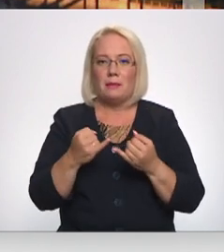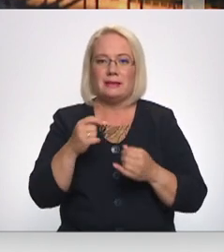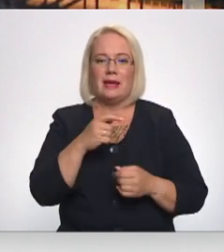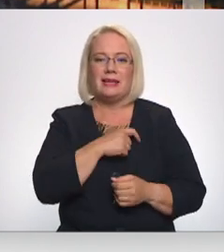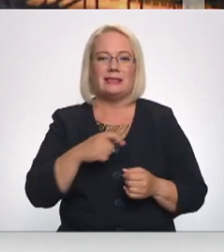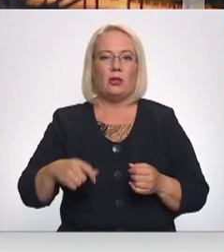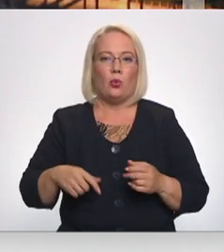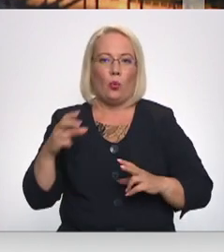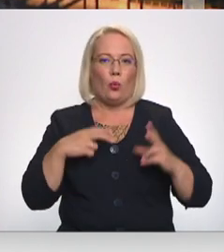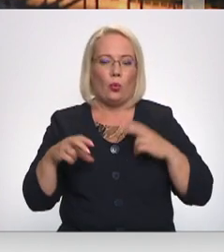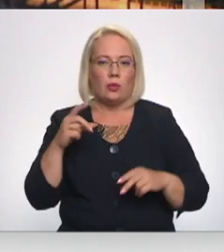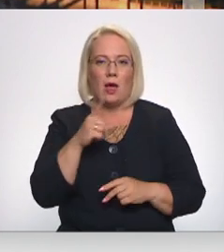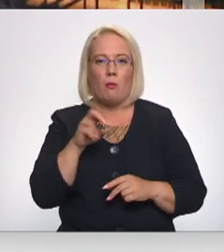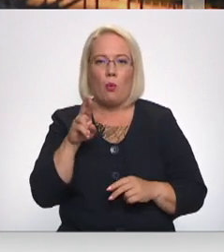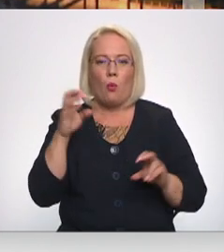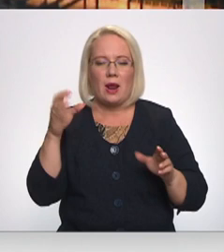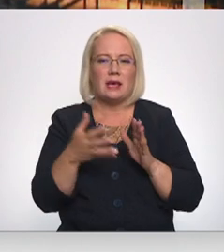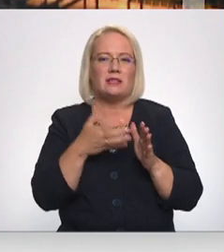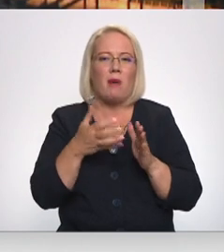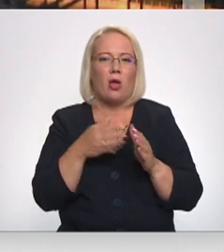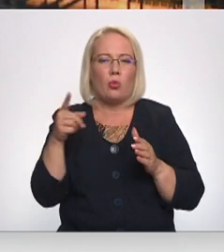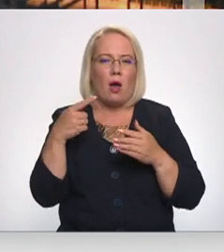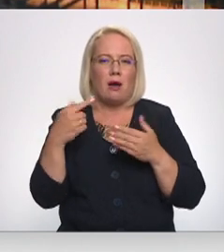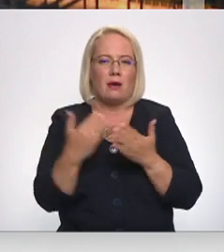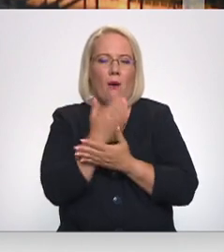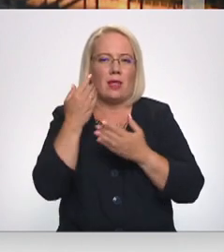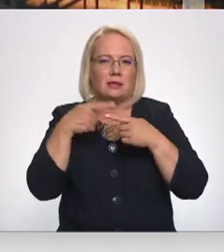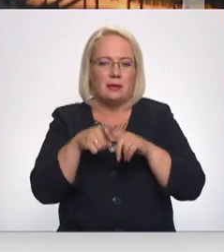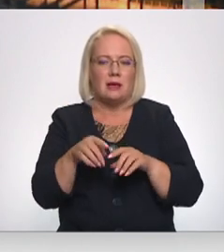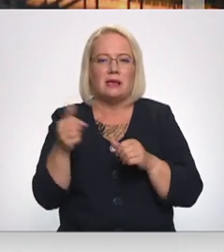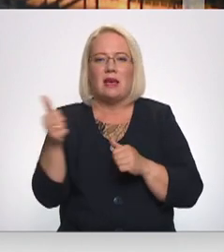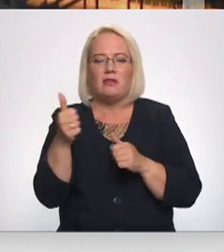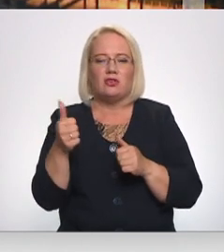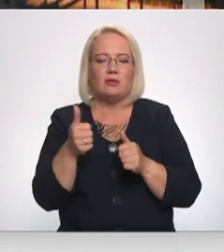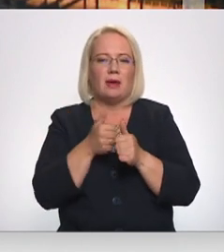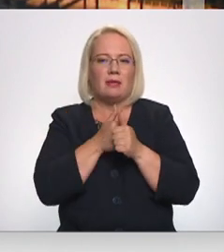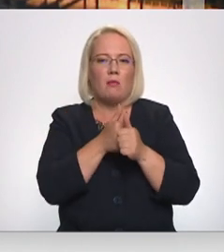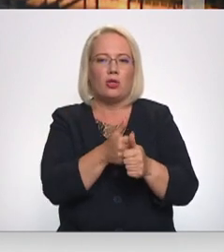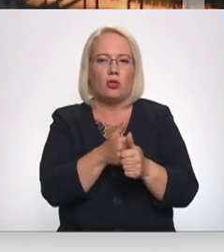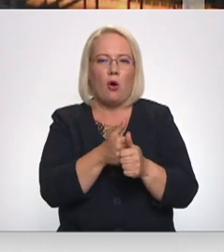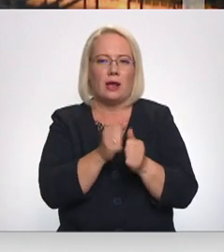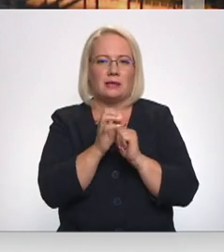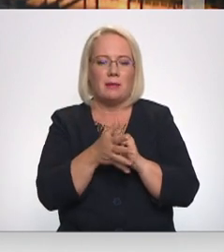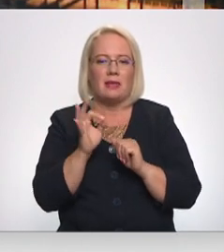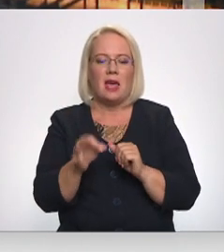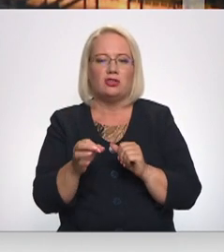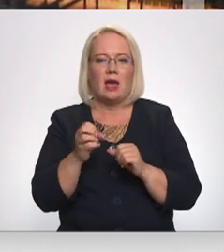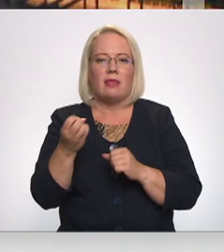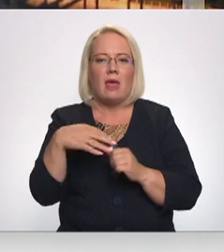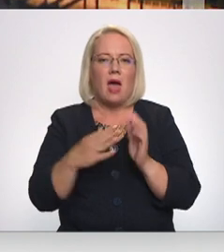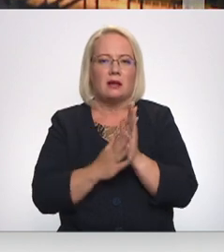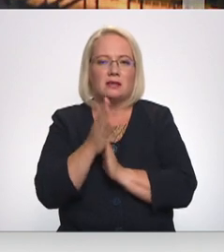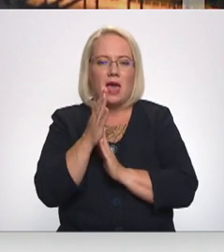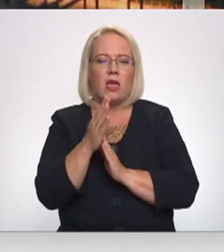centrs pētniecībā izmanto viedās tehnoloģijas, proti īpašu monitoringa sistēmu dārzeņu kaitēkļu apkarošanai uz